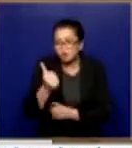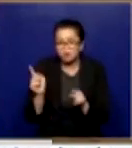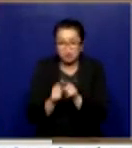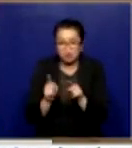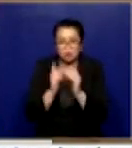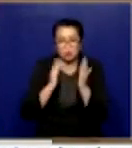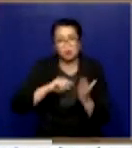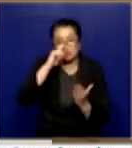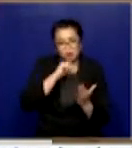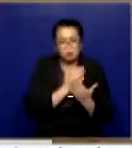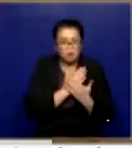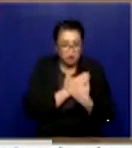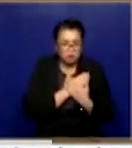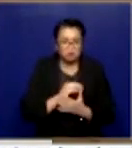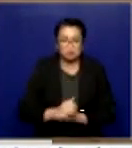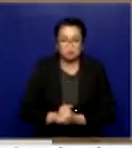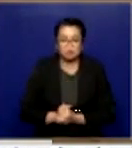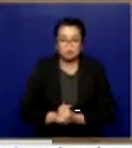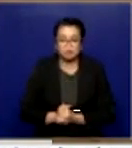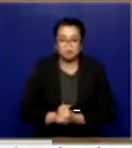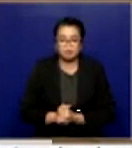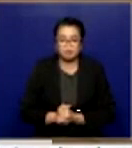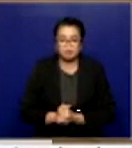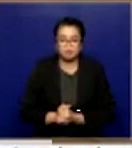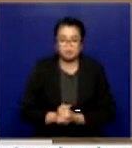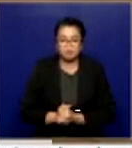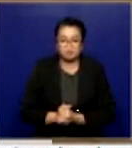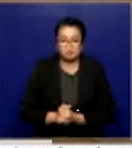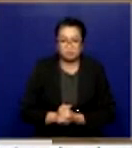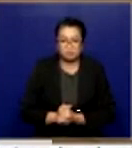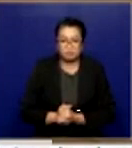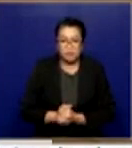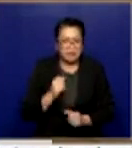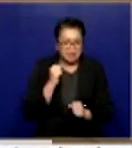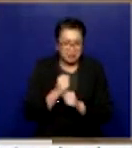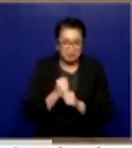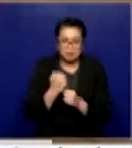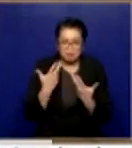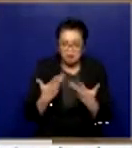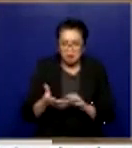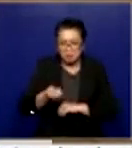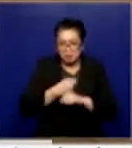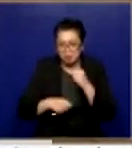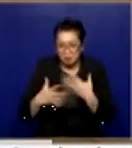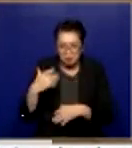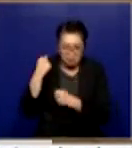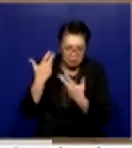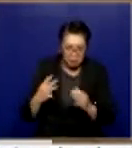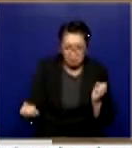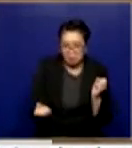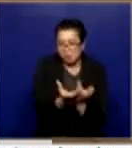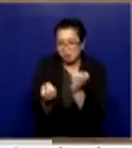คือคนไทยอย่าทำอะไรที่มันเกิดความเสียหายกับชาติบ้านเมืองนะครับ